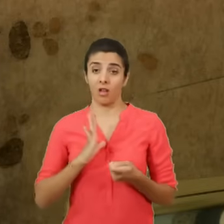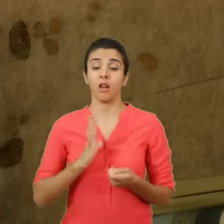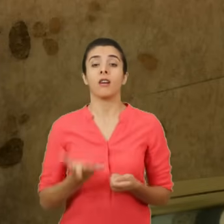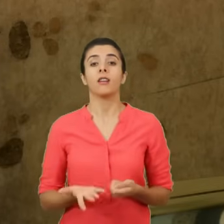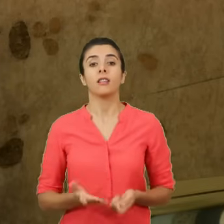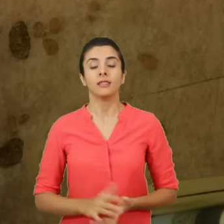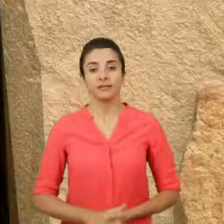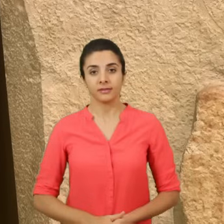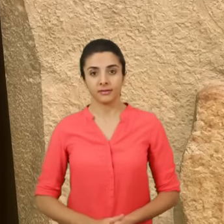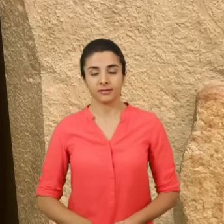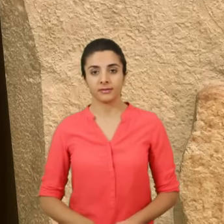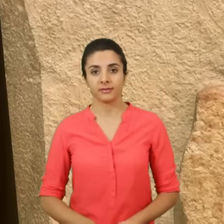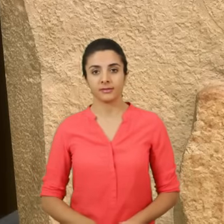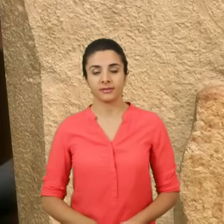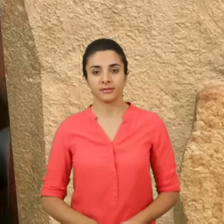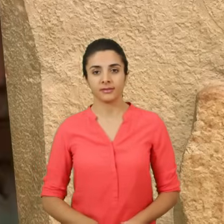atladı.